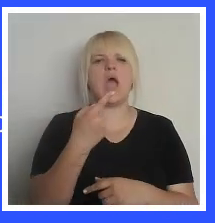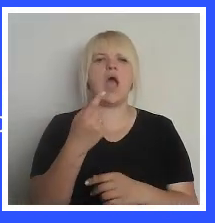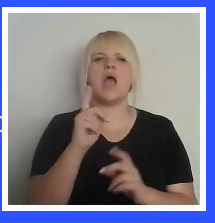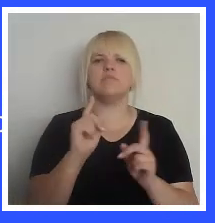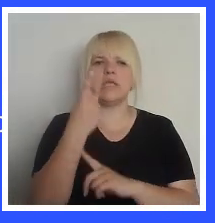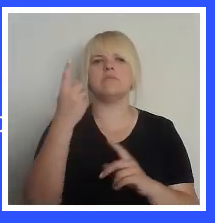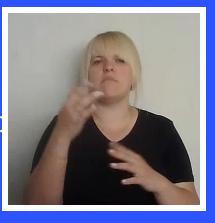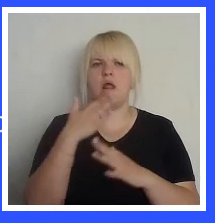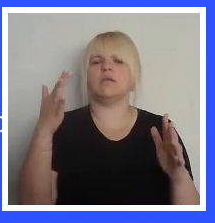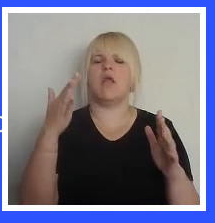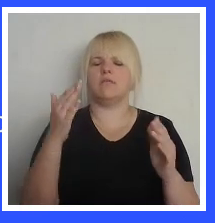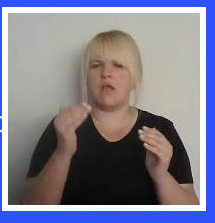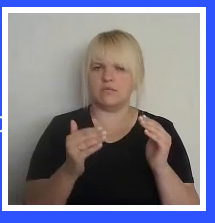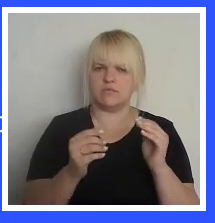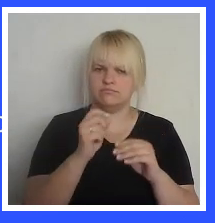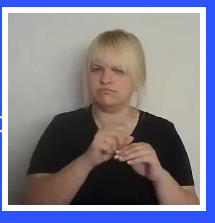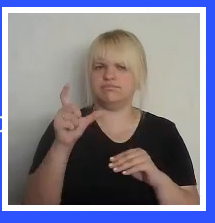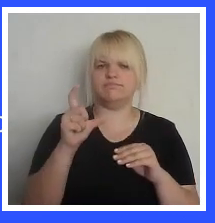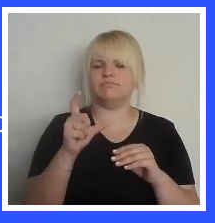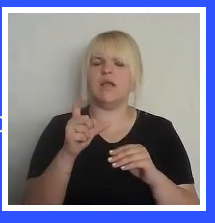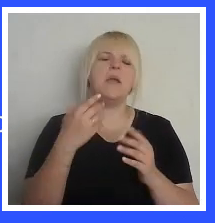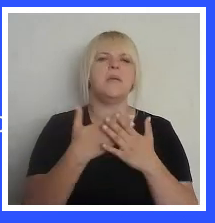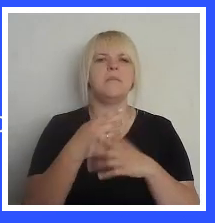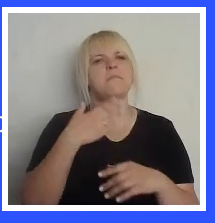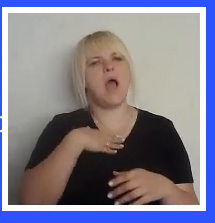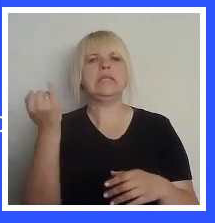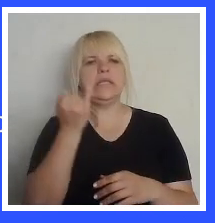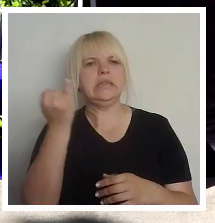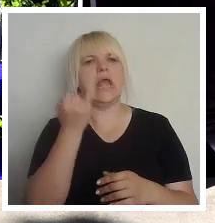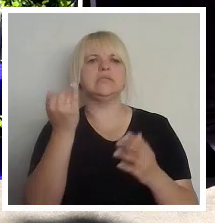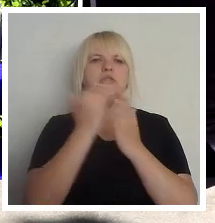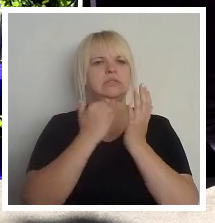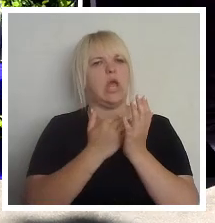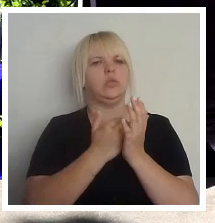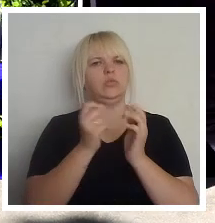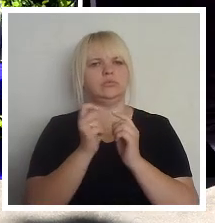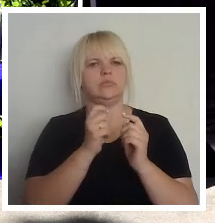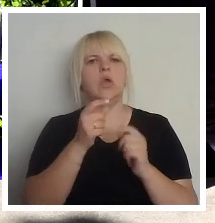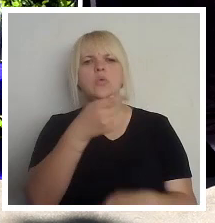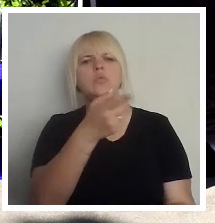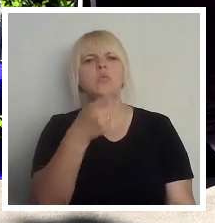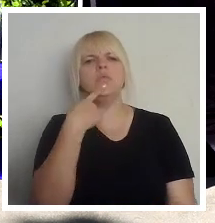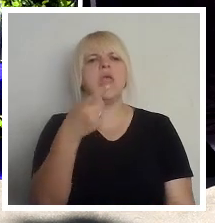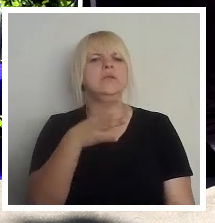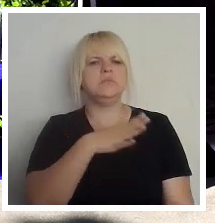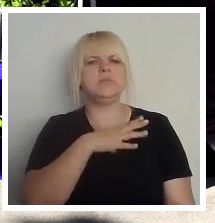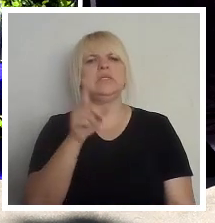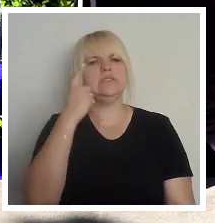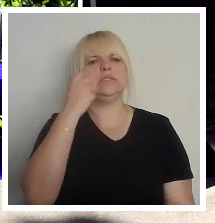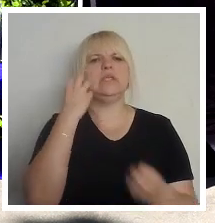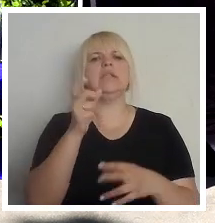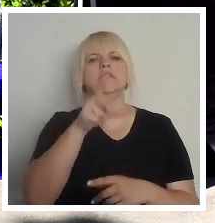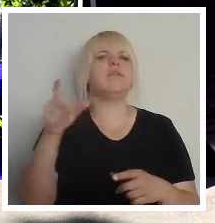lielāko īpatsvaru, mani interesējošs saturs, Tom, tu jau sāki komentēt, ka mums ir skaidrs, par ko cilvēki